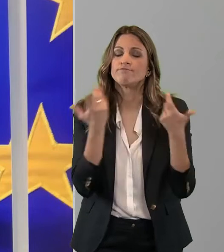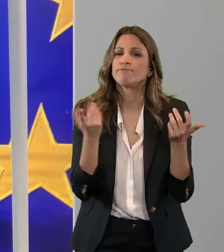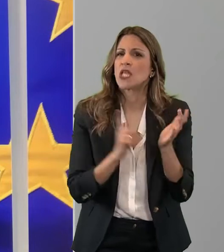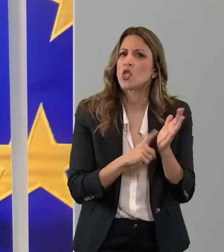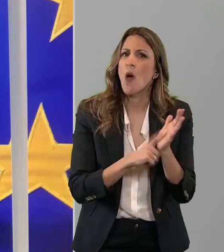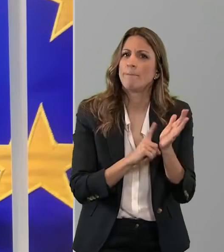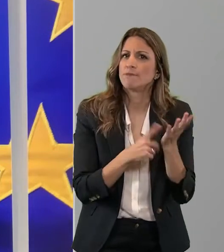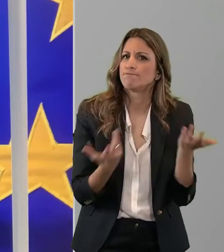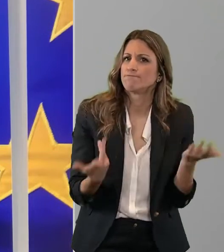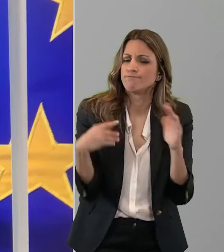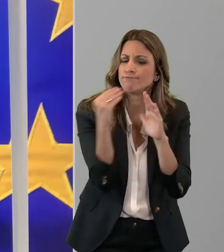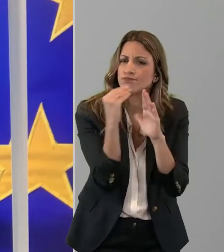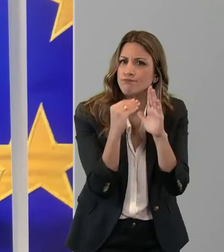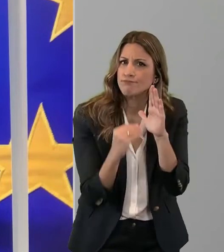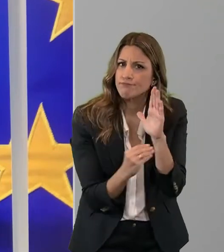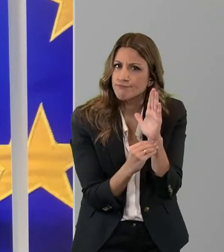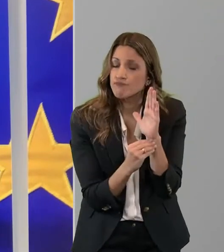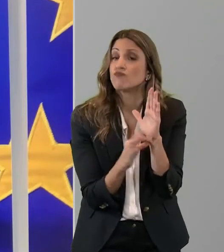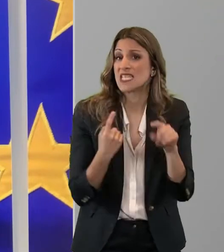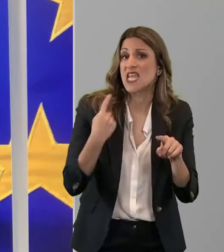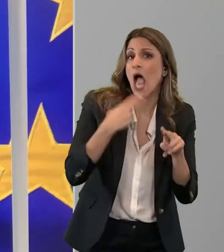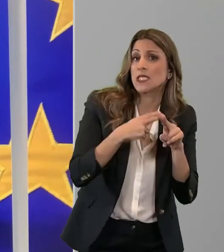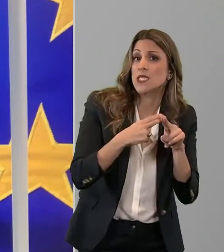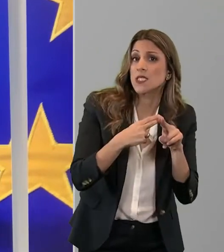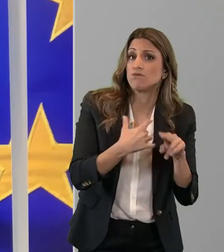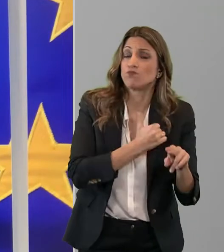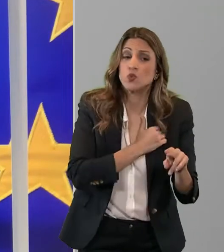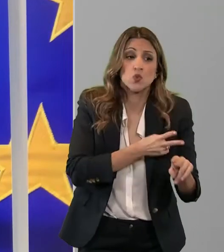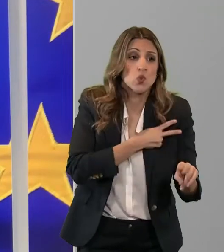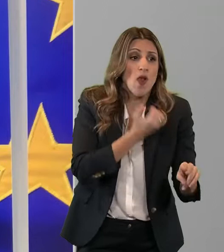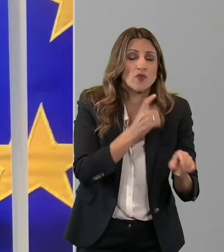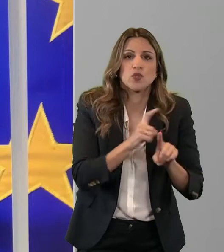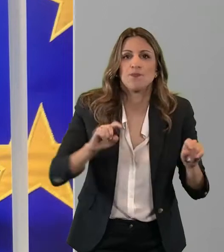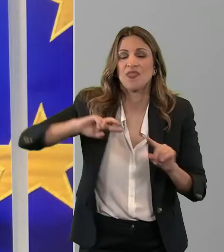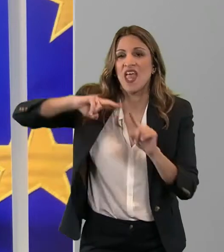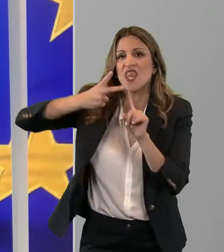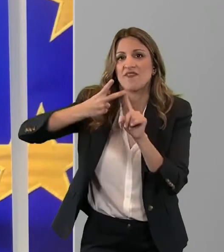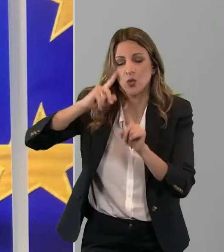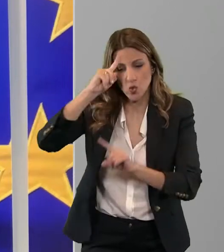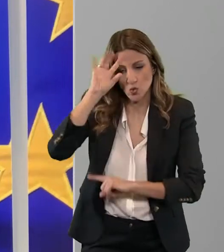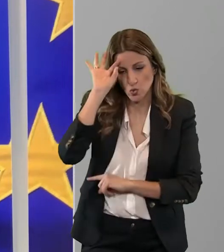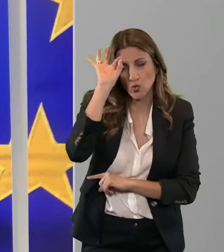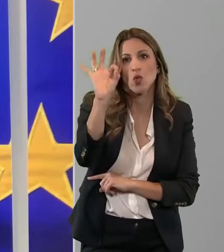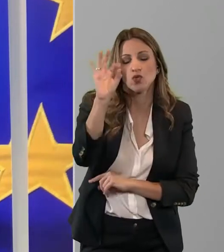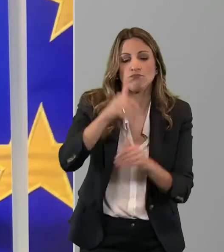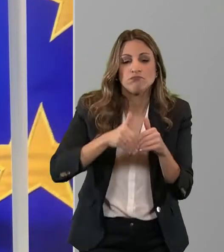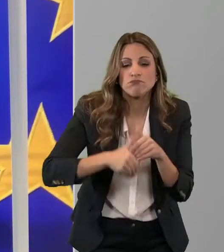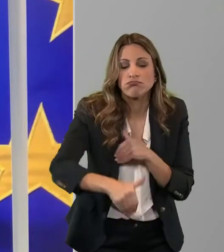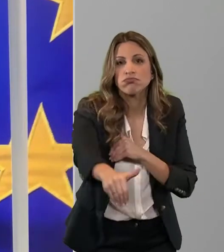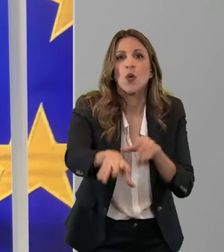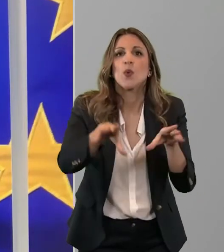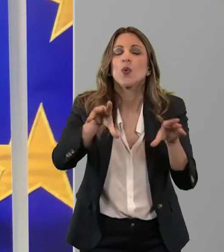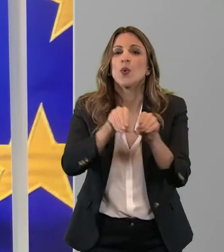αλλά και τις αξίες που το διέπουν, τη δεύτερη τους στόχους της ψηφιακής πολιτικής